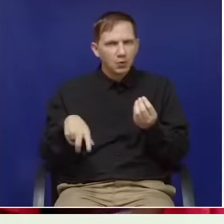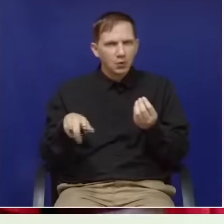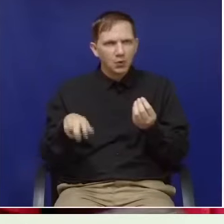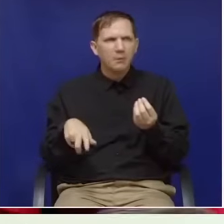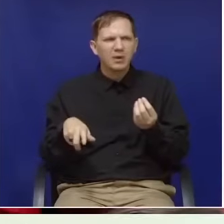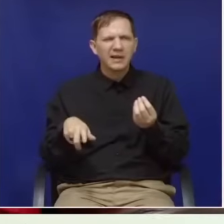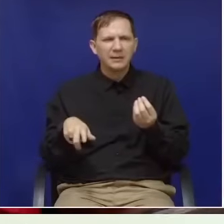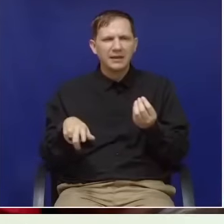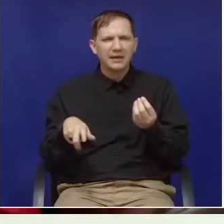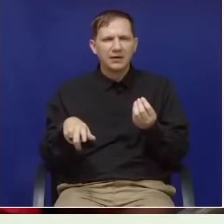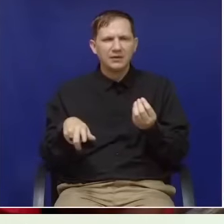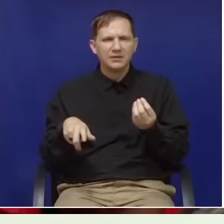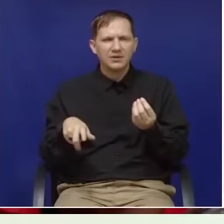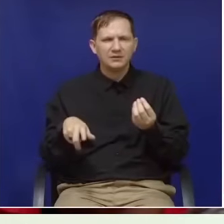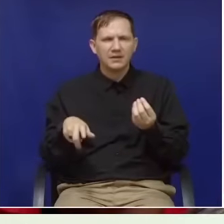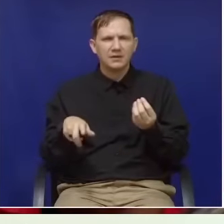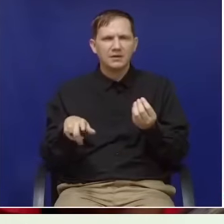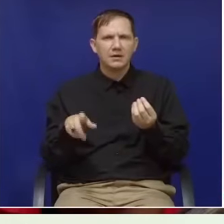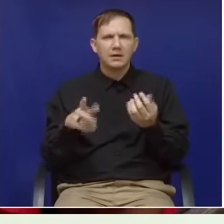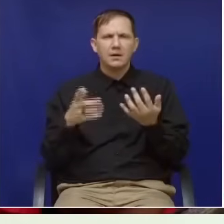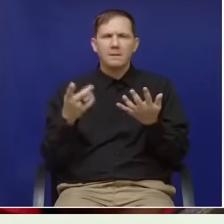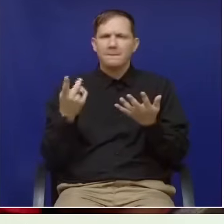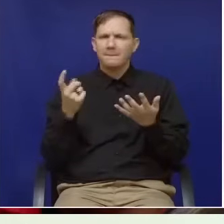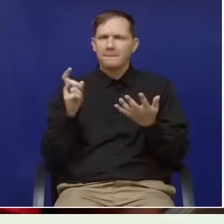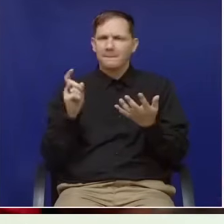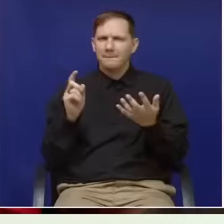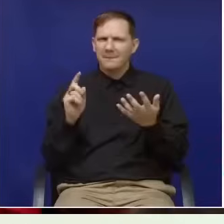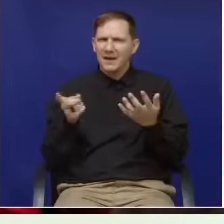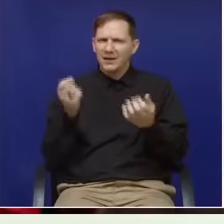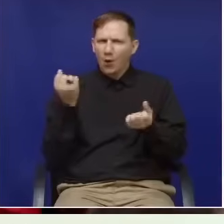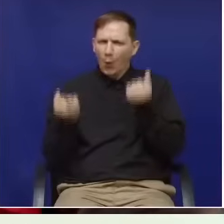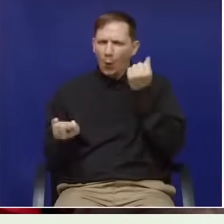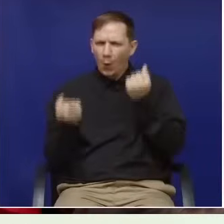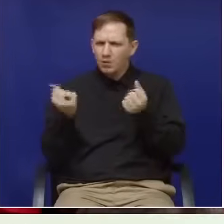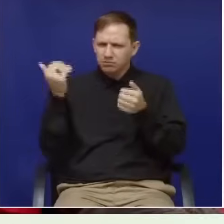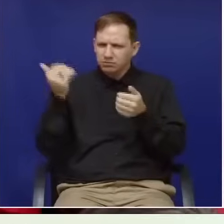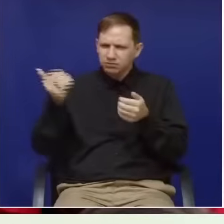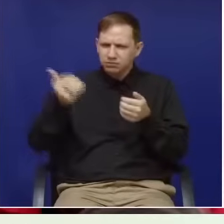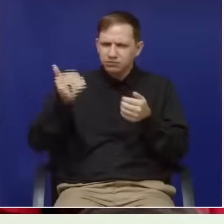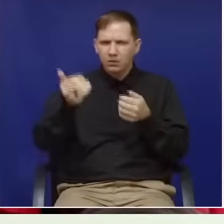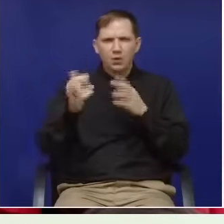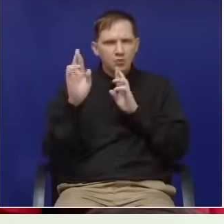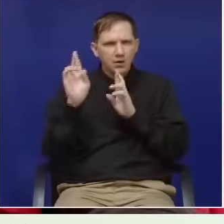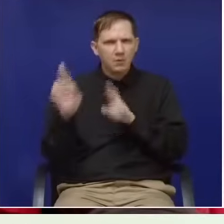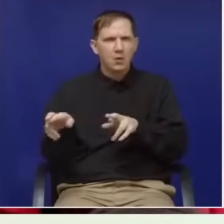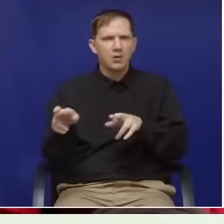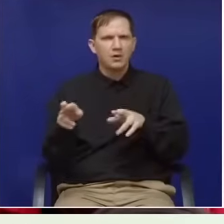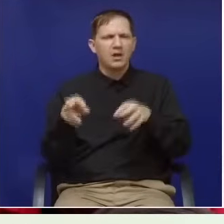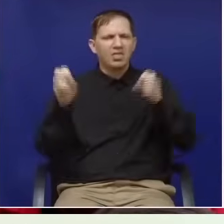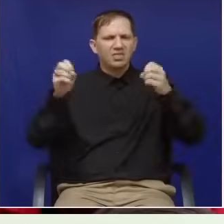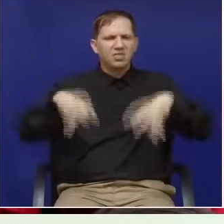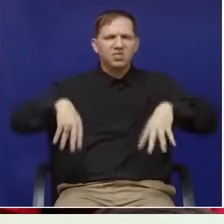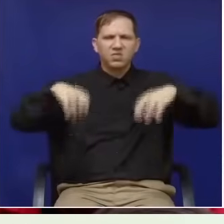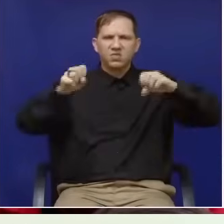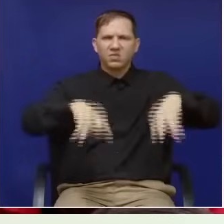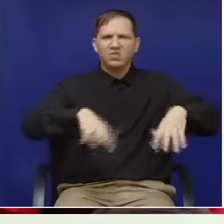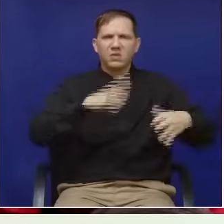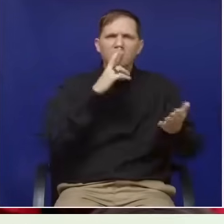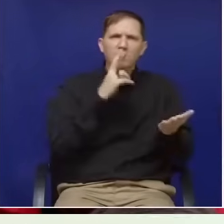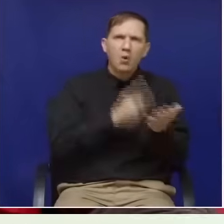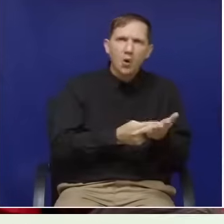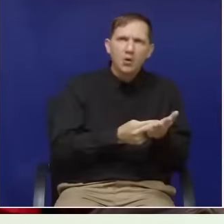inkundla zisaqhubekeka ukubika ukulahleka kwengxelo okuphikayo. Ufike kusithiwa iikhompyutha